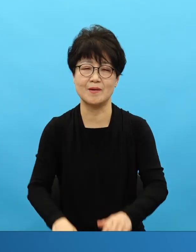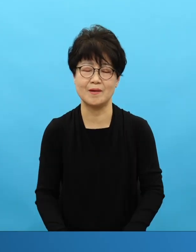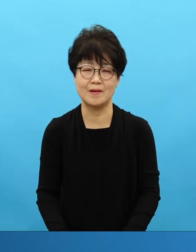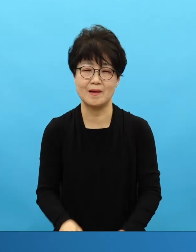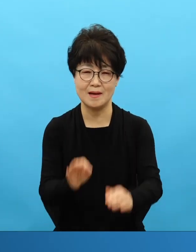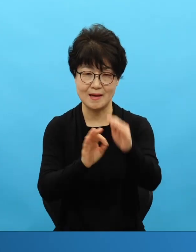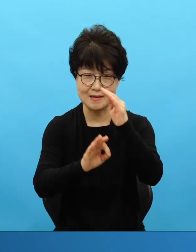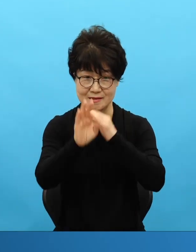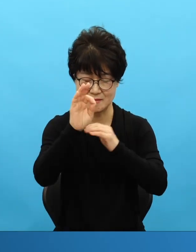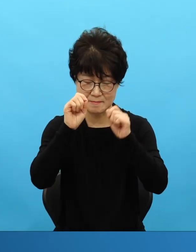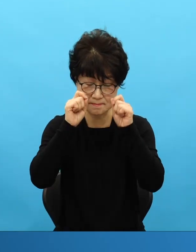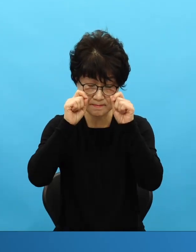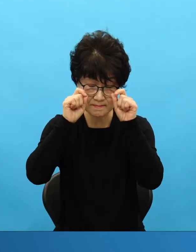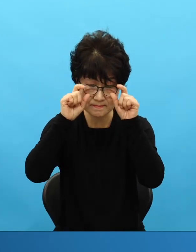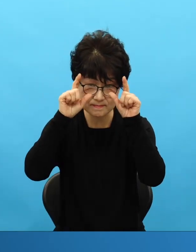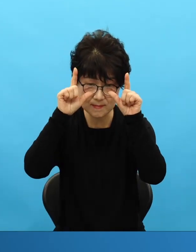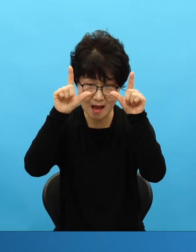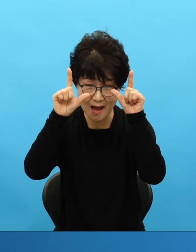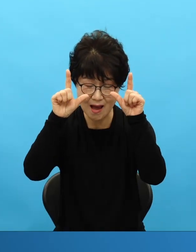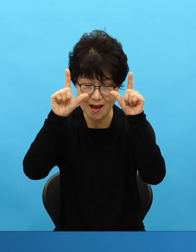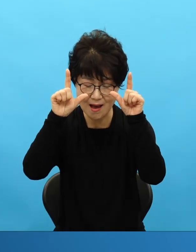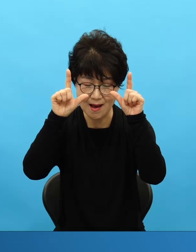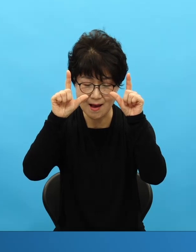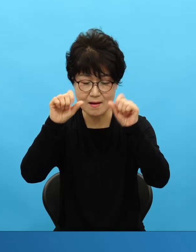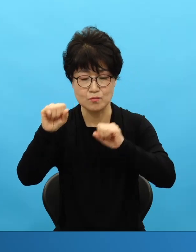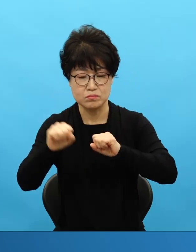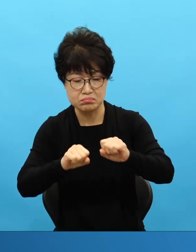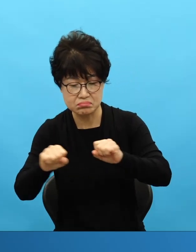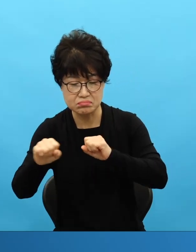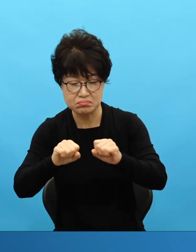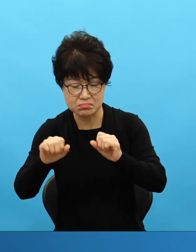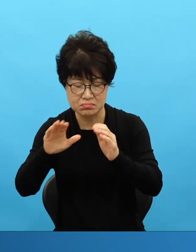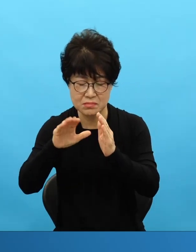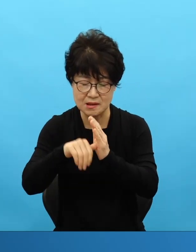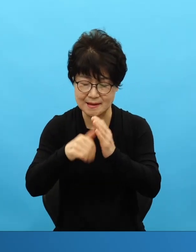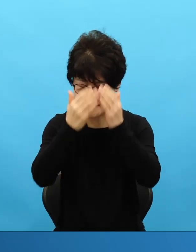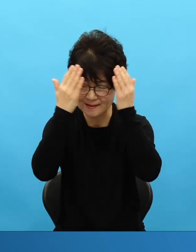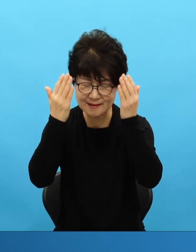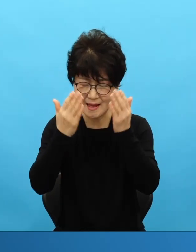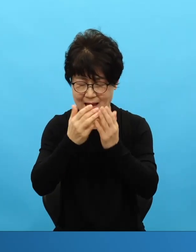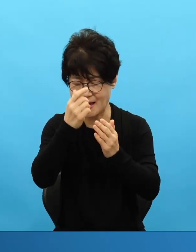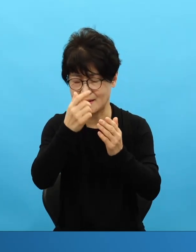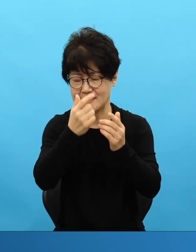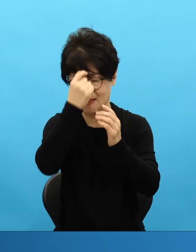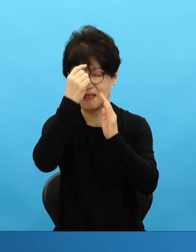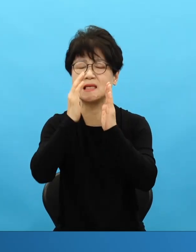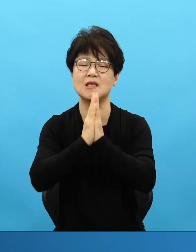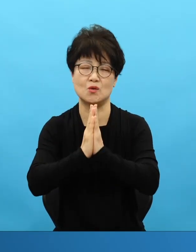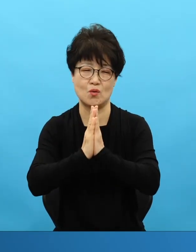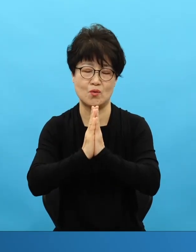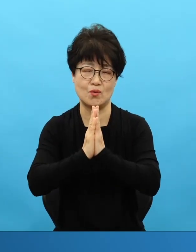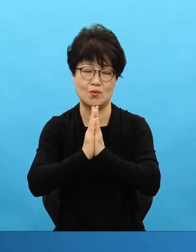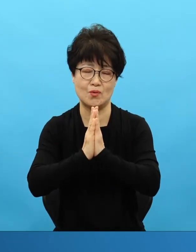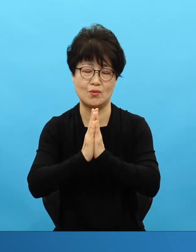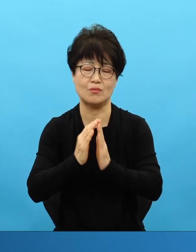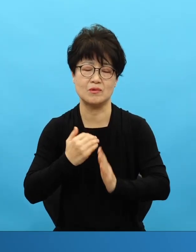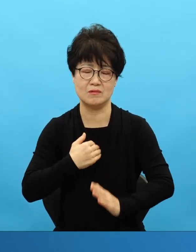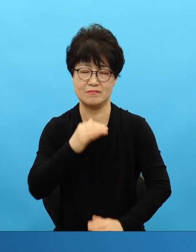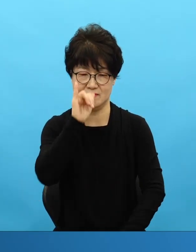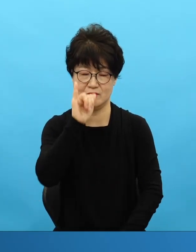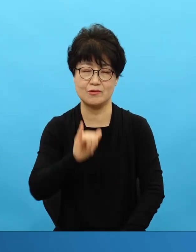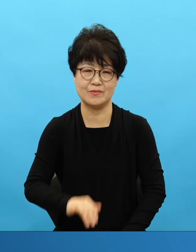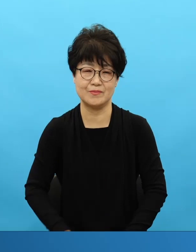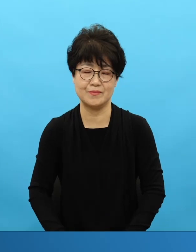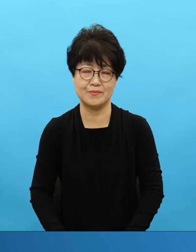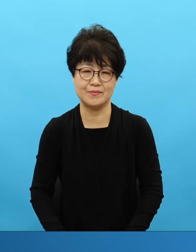모든 거 움직이면서 기도 시작해요. And people who are sick, it's not just 5 minutes a day for you, but as you continue to move, you must continue to think